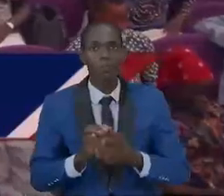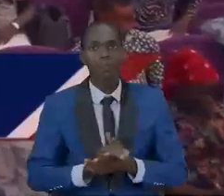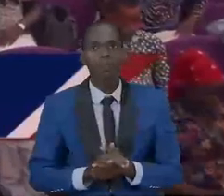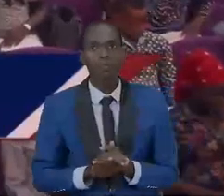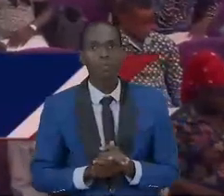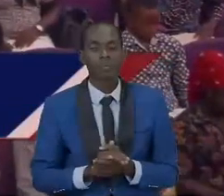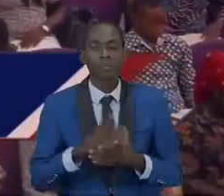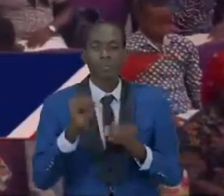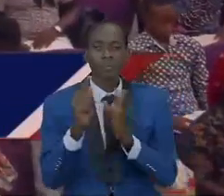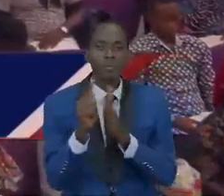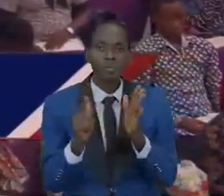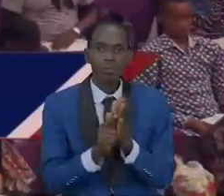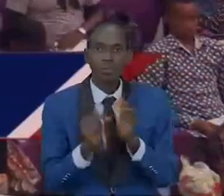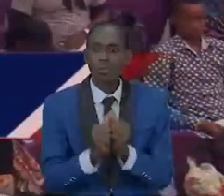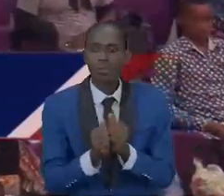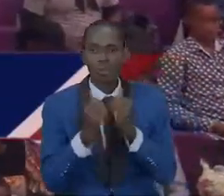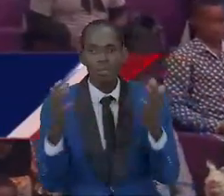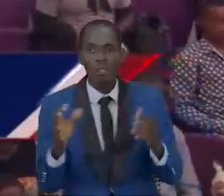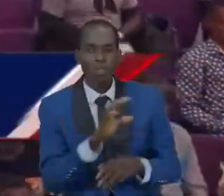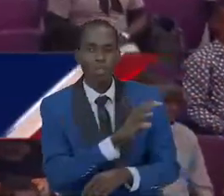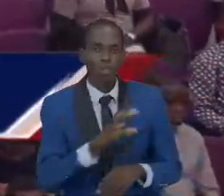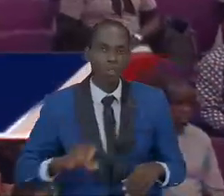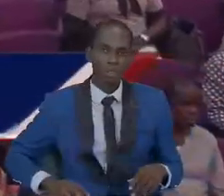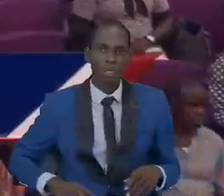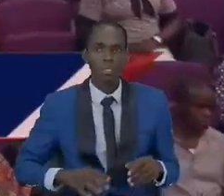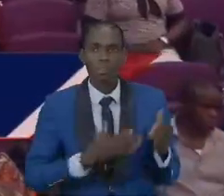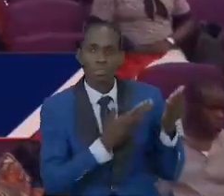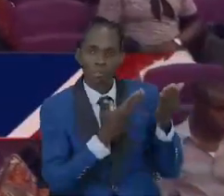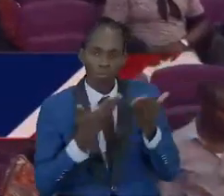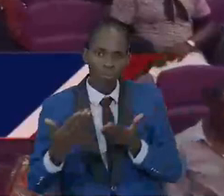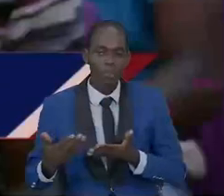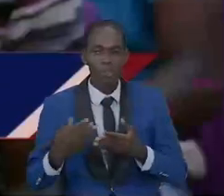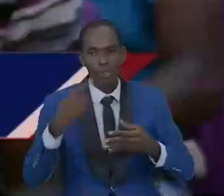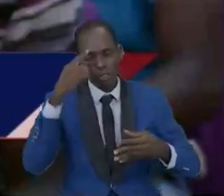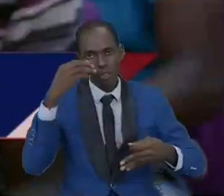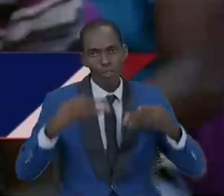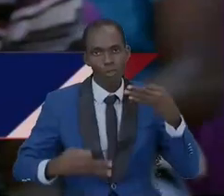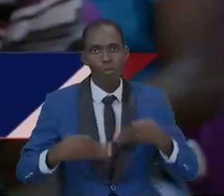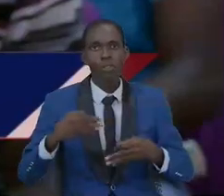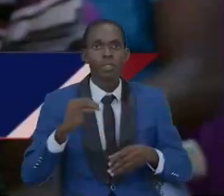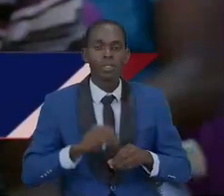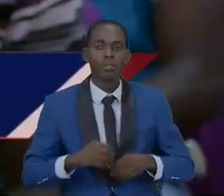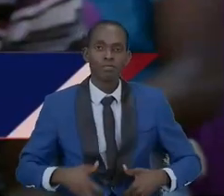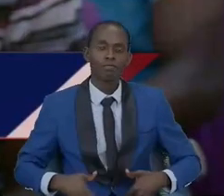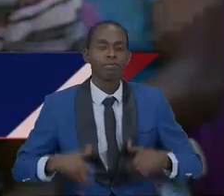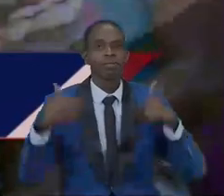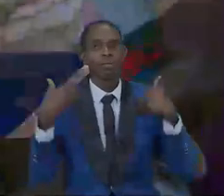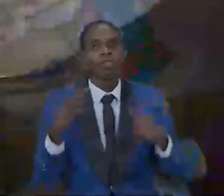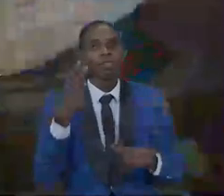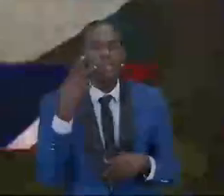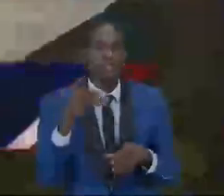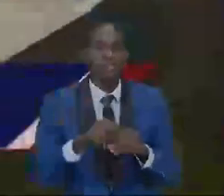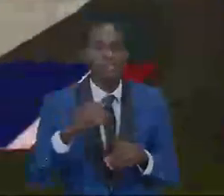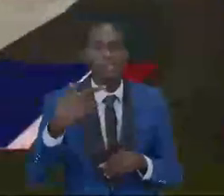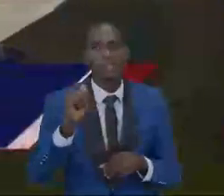quoi la loi sans Christ attire le jugement en furie repartons dans